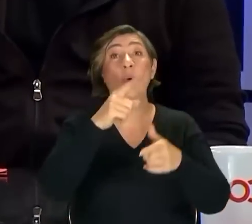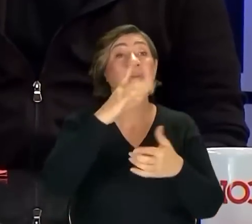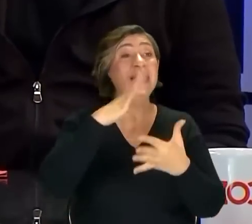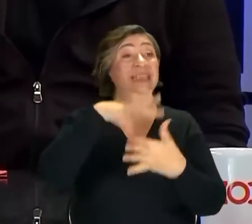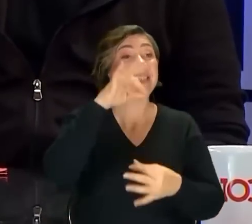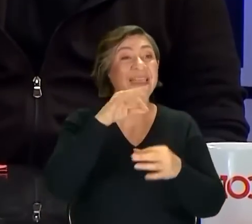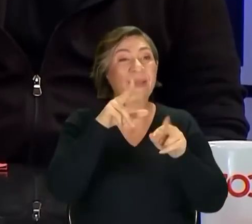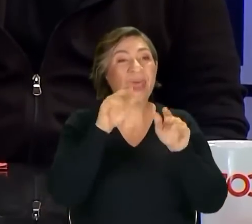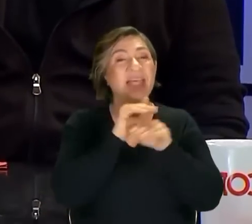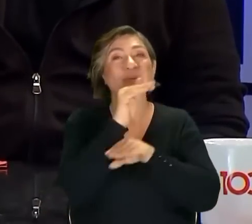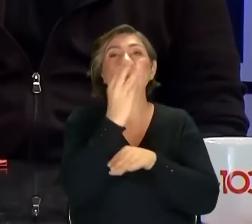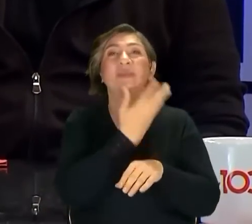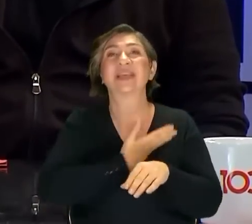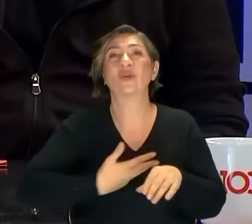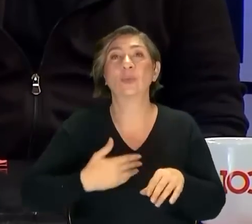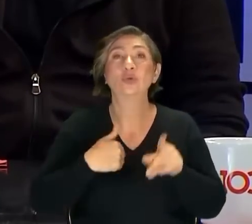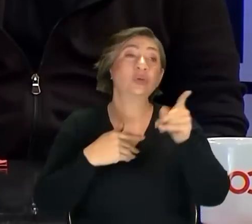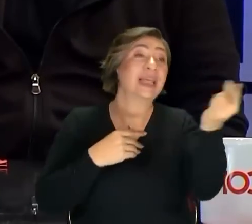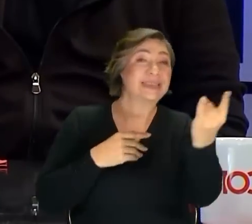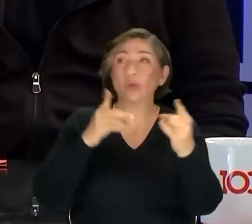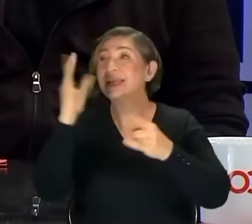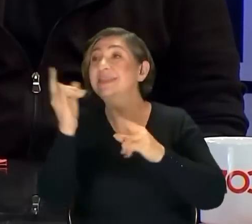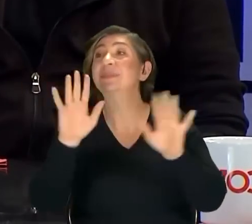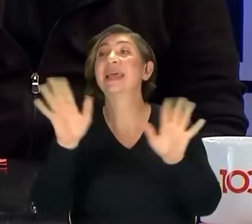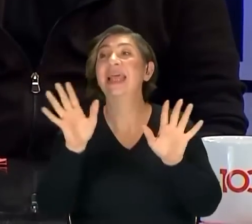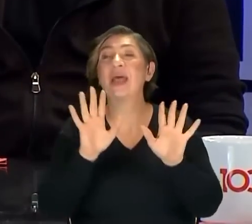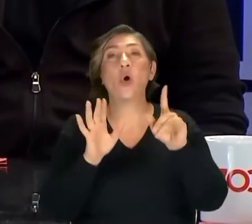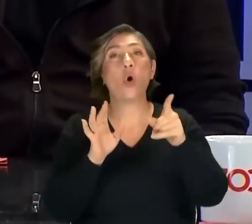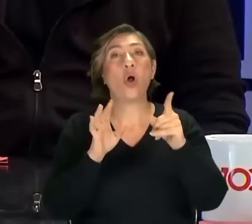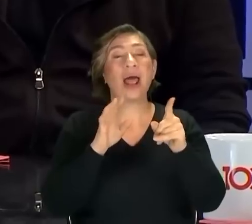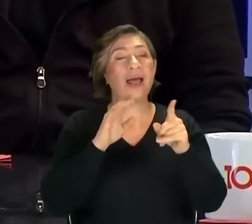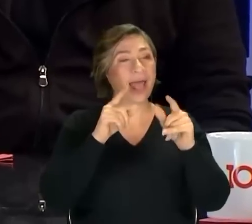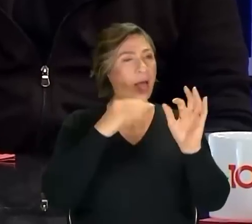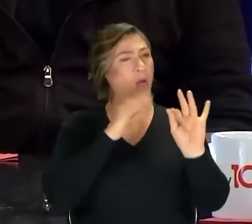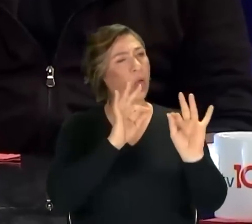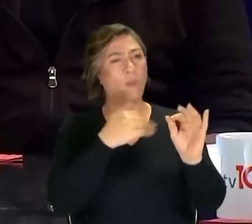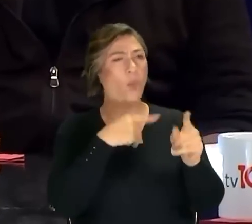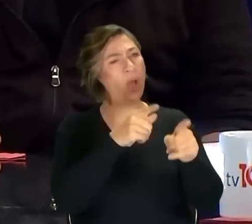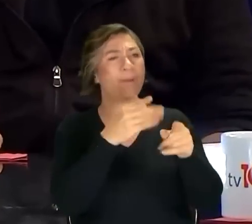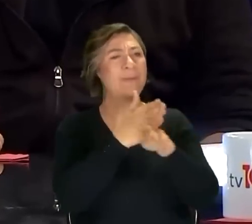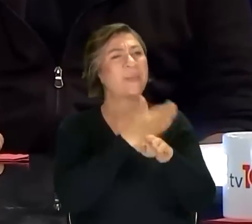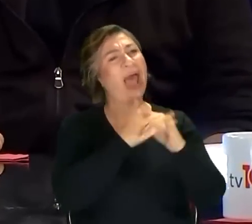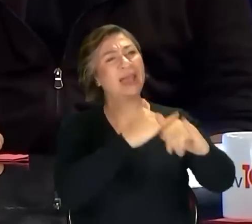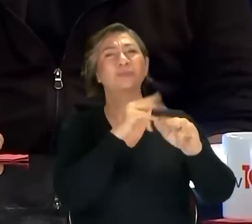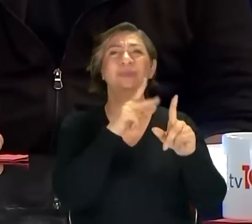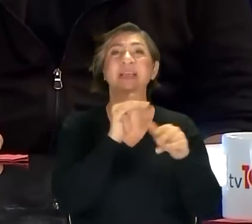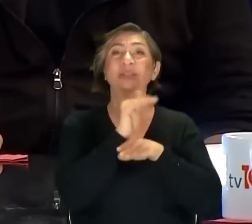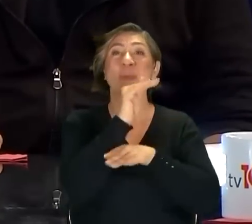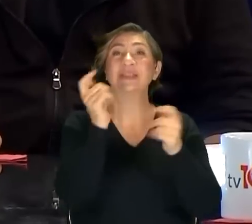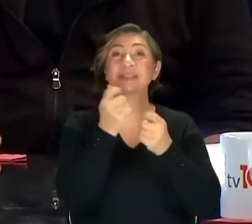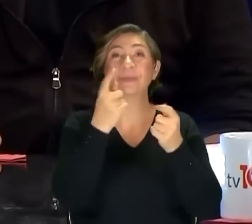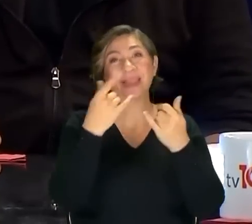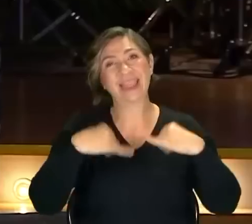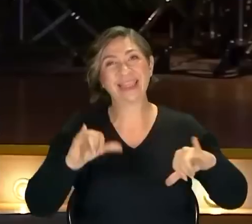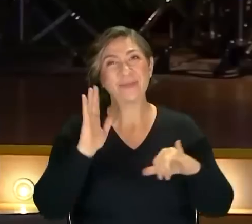insanı gibi yaşamayı çok seviyorum. Böyle hani şunu gezeyim, bunu gezeyim falan değil de sanki böyle oranın lokal, oralı gibi yaşamayı çok seviyorum. Ay, bir tatile